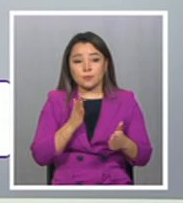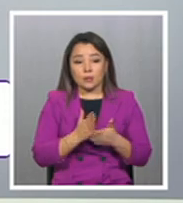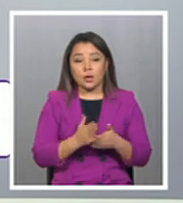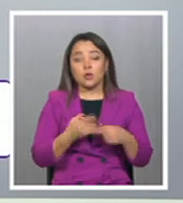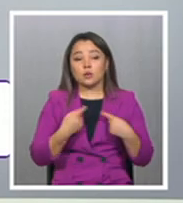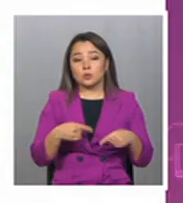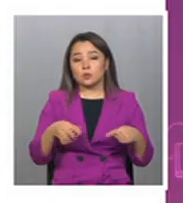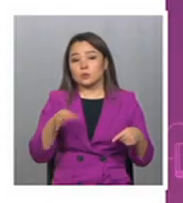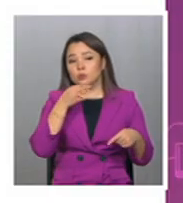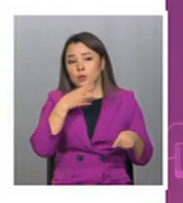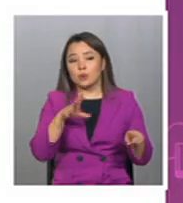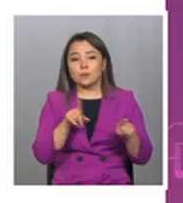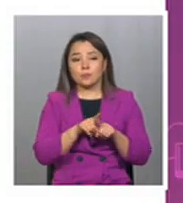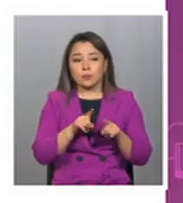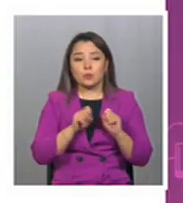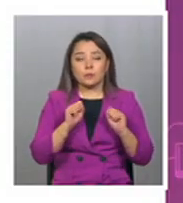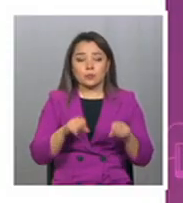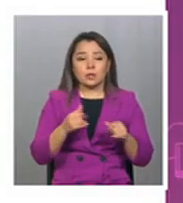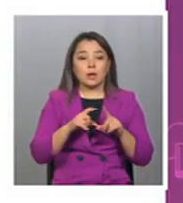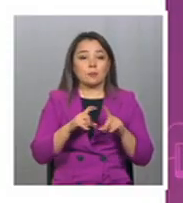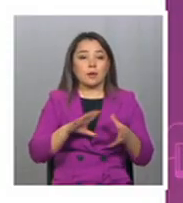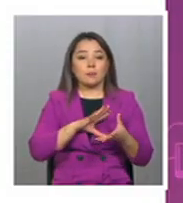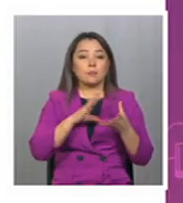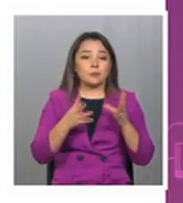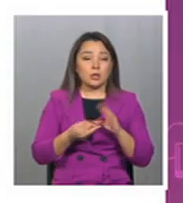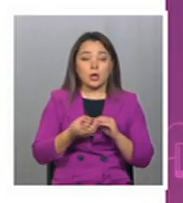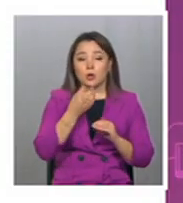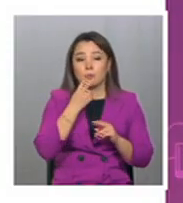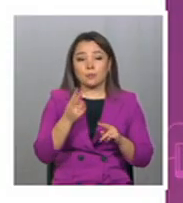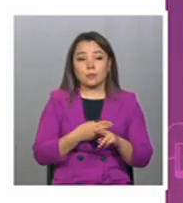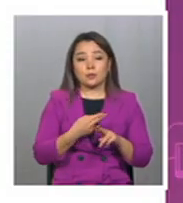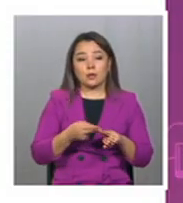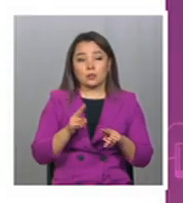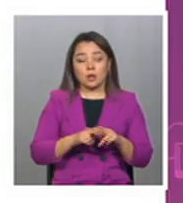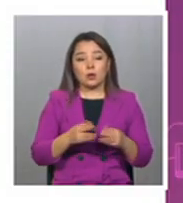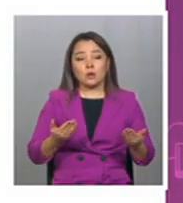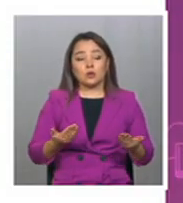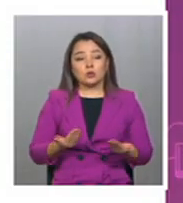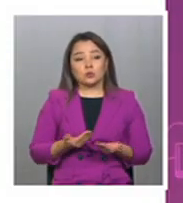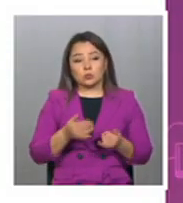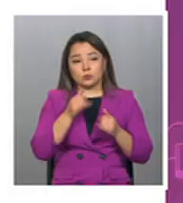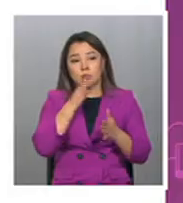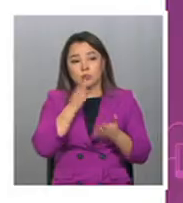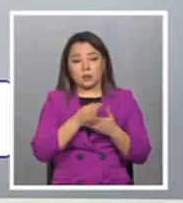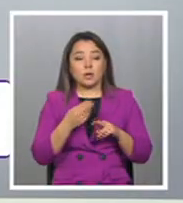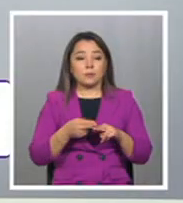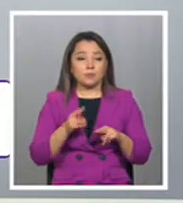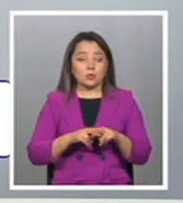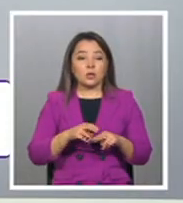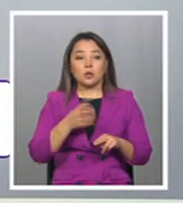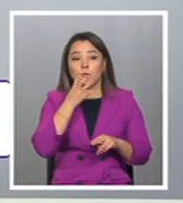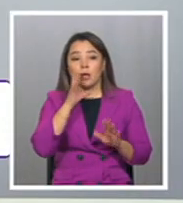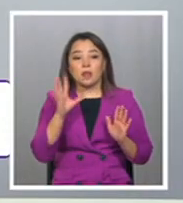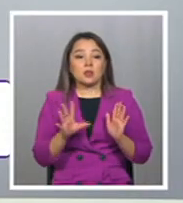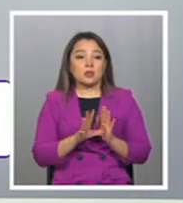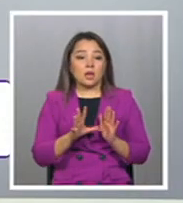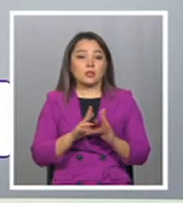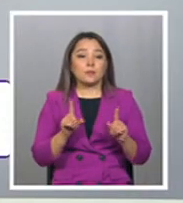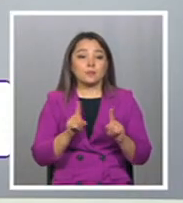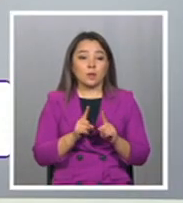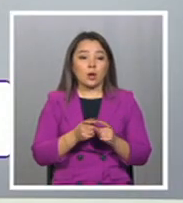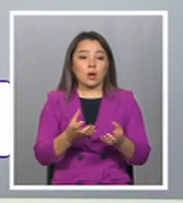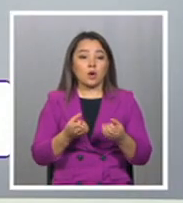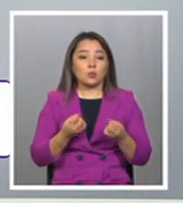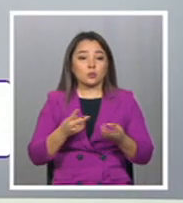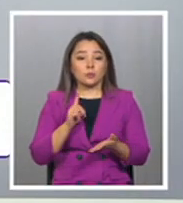келген, яғни мекемелердің барлығы да жылусыз отыра алмайды. Яғни жылу энергиясын алу